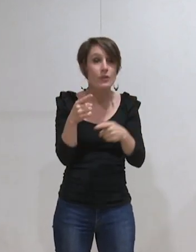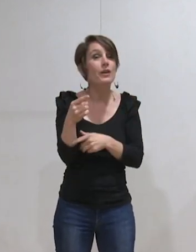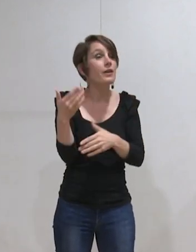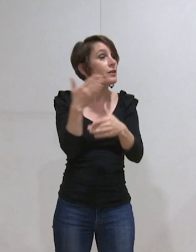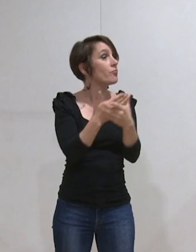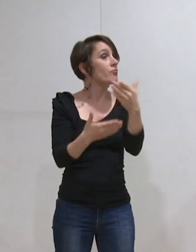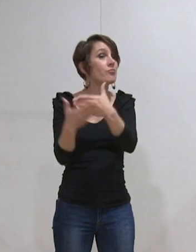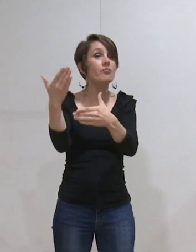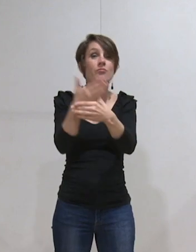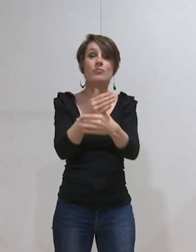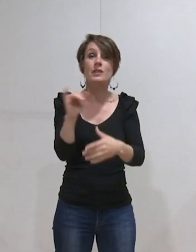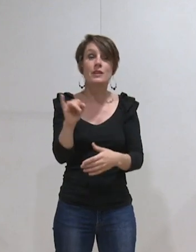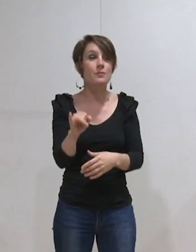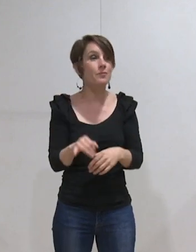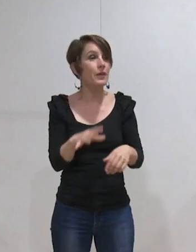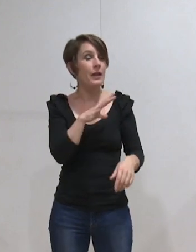madame compara